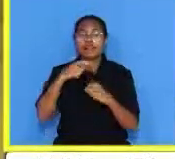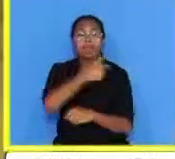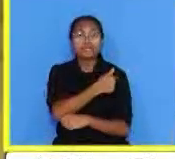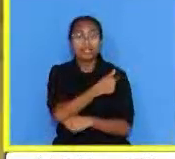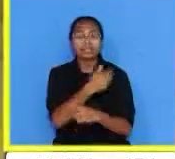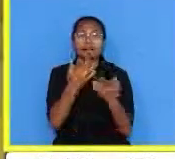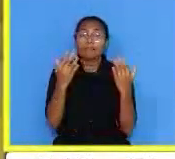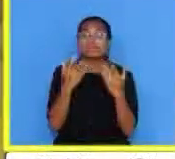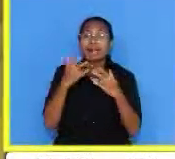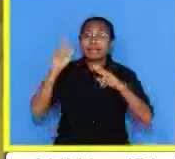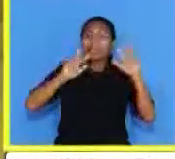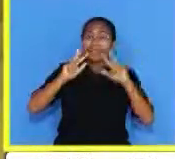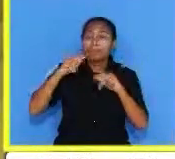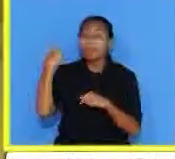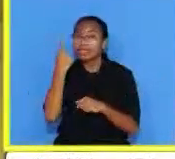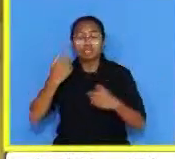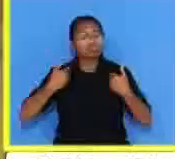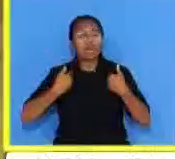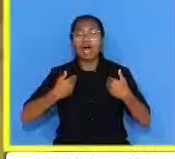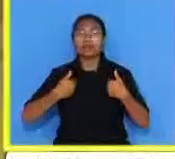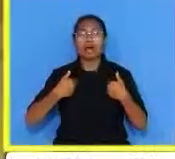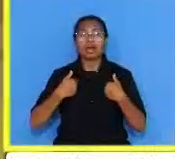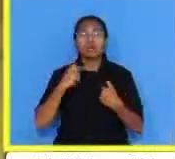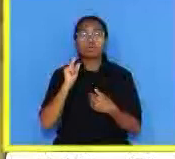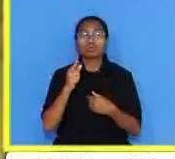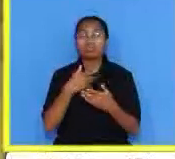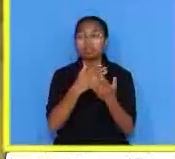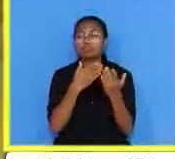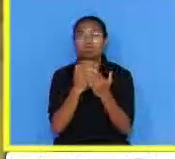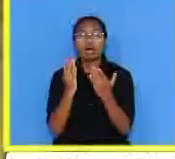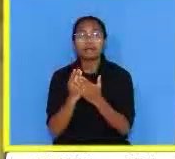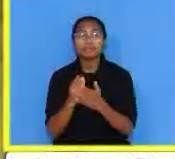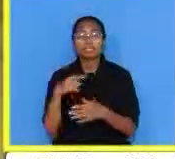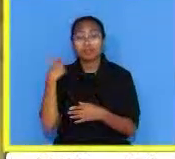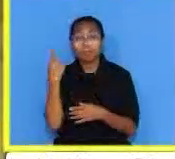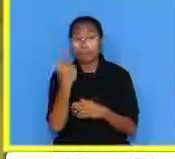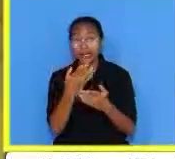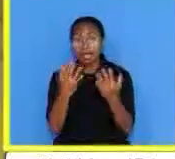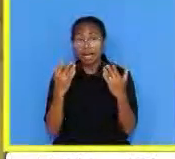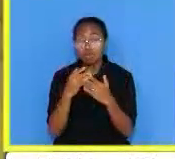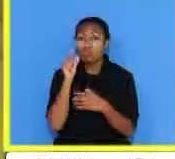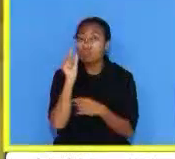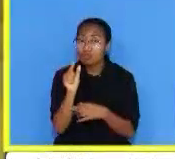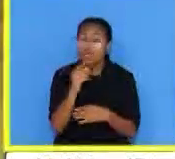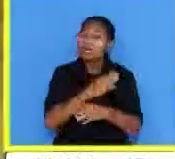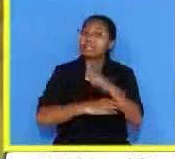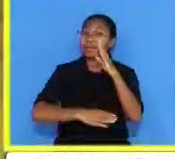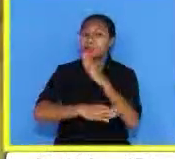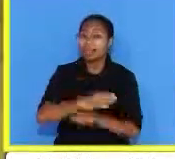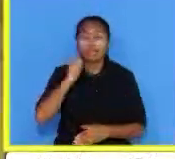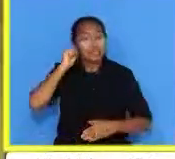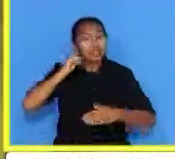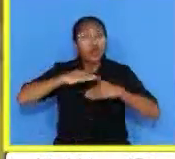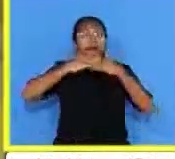Timur, pemerintah sudah hadir bagi kami semua ya, baik itu masyarakat umum, untuk penyandang disabilitas, ibu hamil, dan